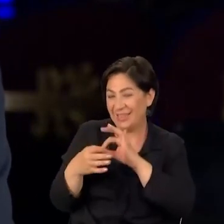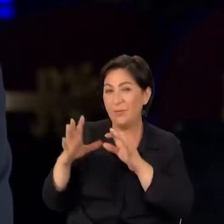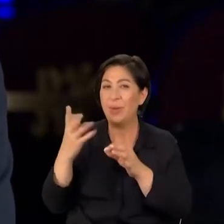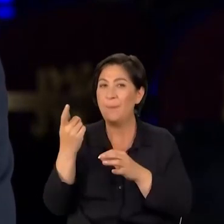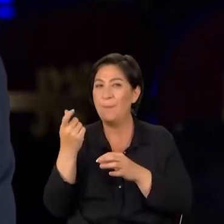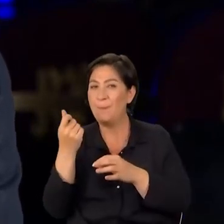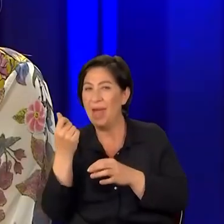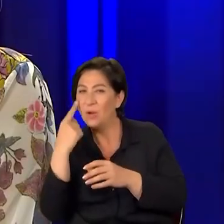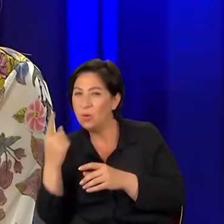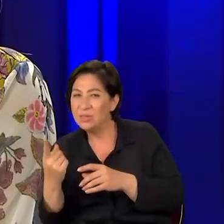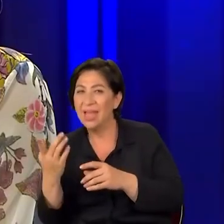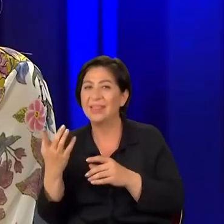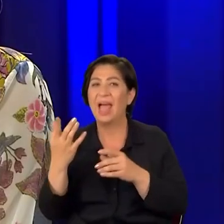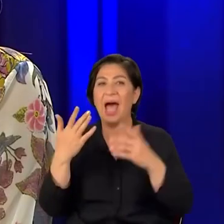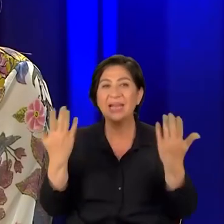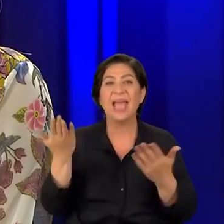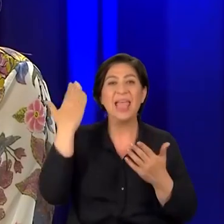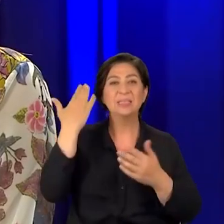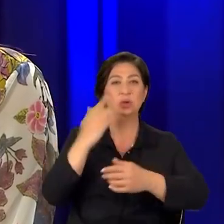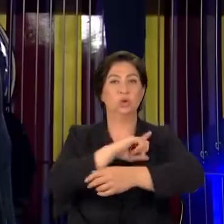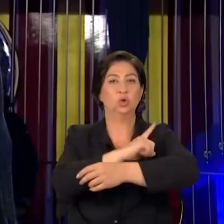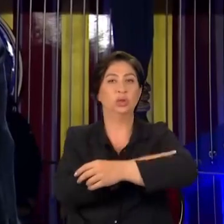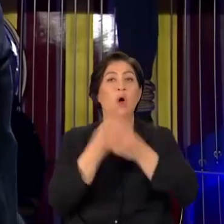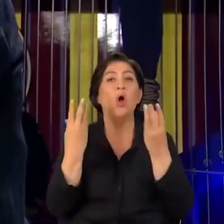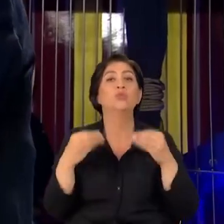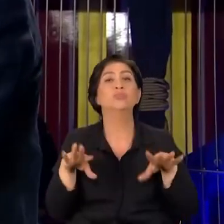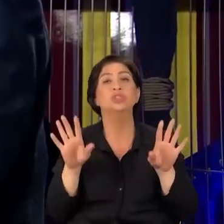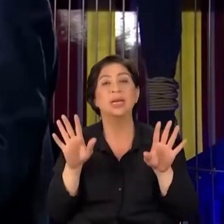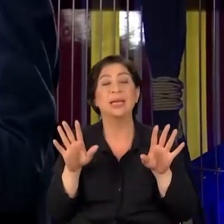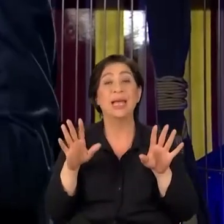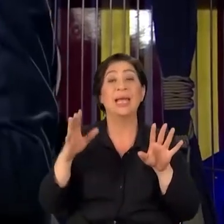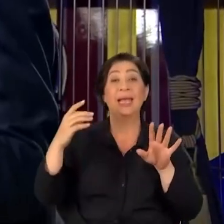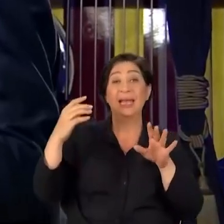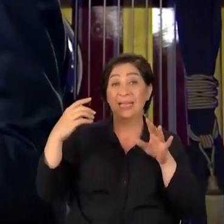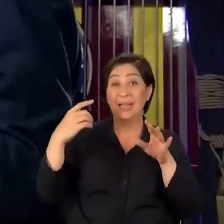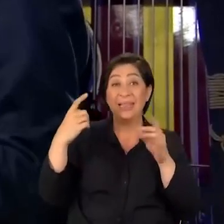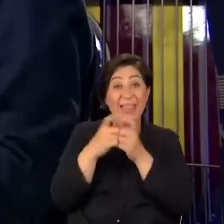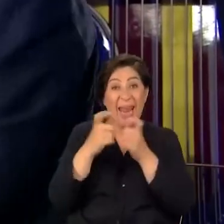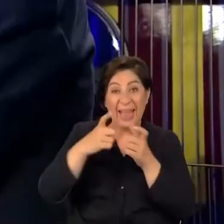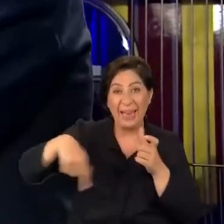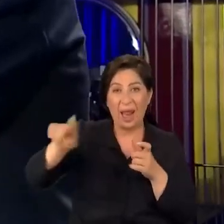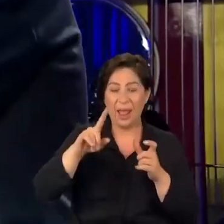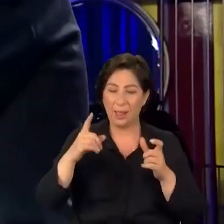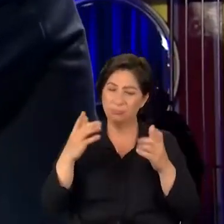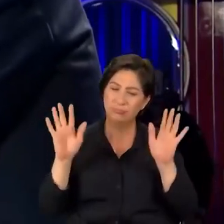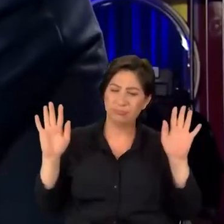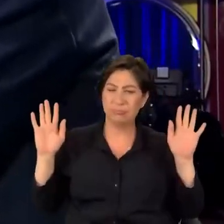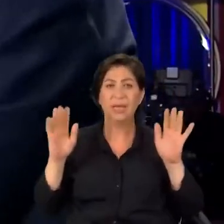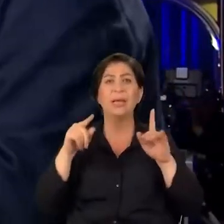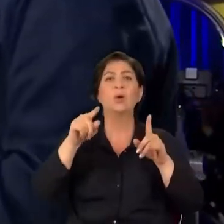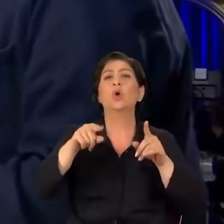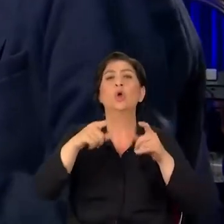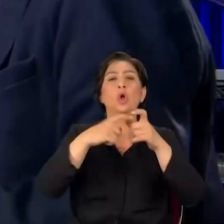pratik nedenlerle artık eski güçleri olmayacak. Sivil toplum yerelleşiyor. Yani Göçek'in denizini